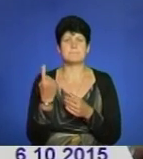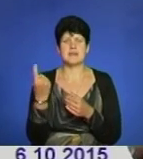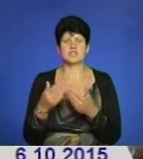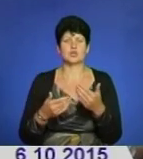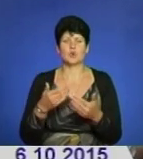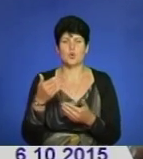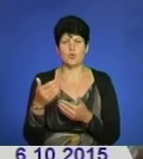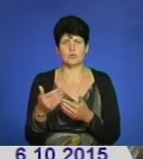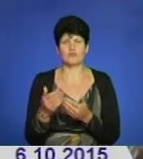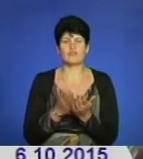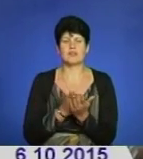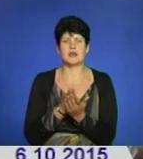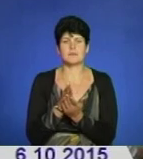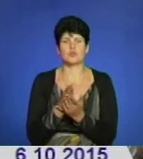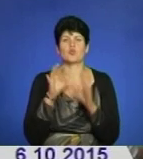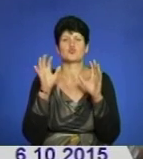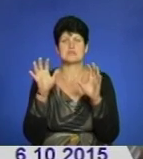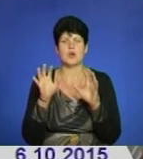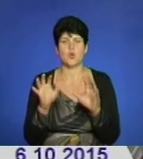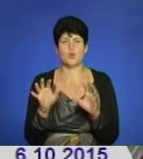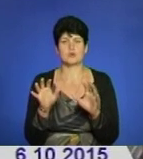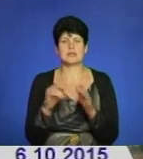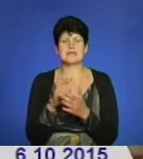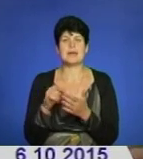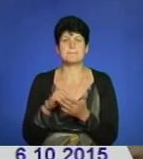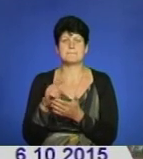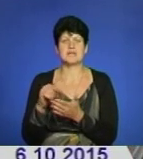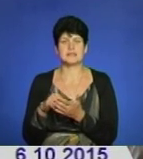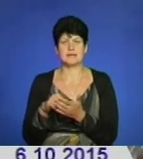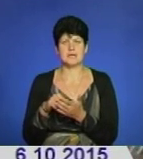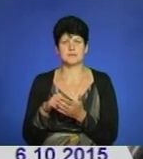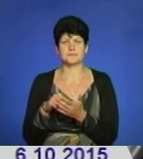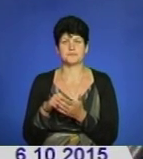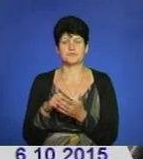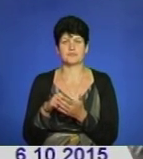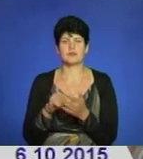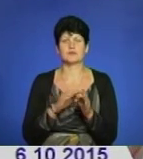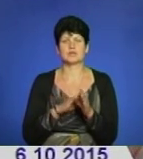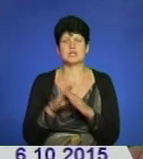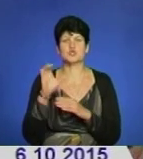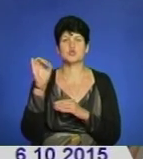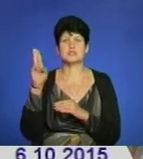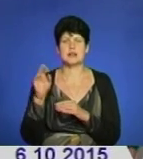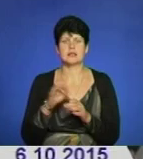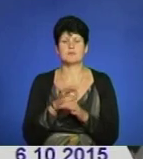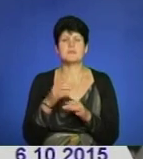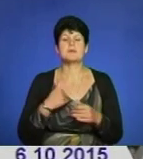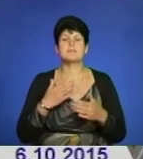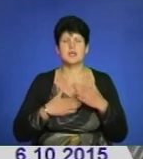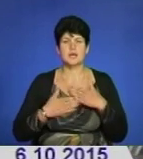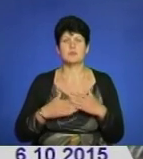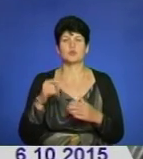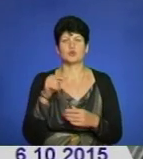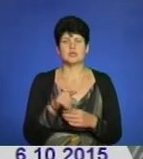зробила перший крок в напрямку узаконення питань щодо реалізації соціальних проєктів. Мені приємно те, що